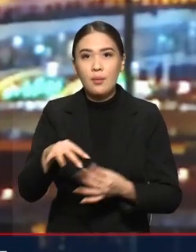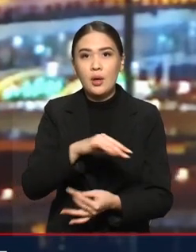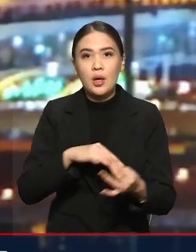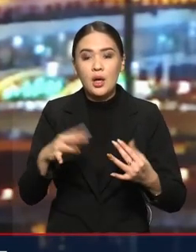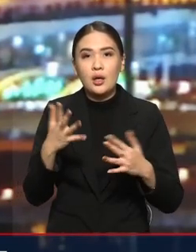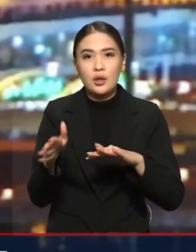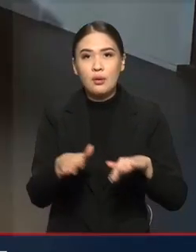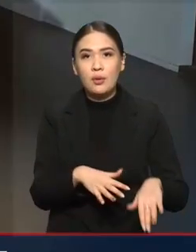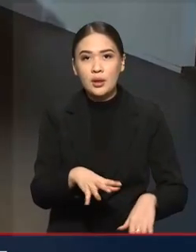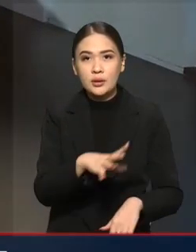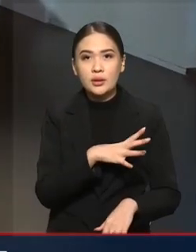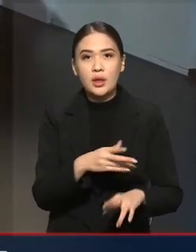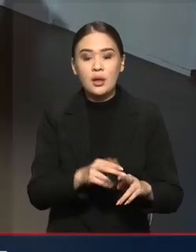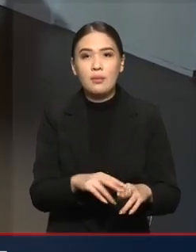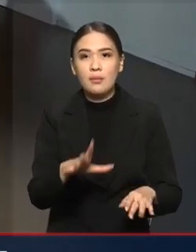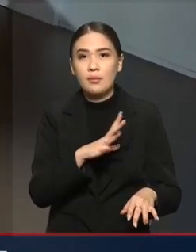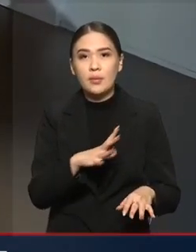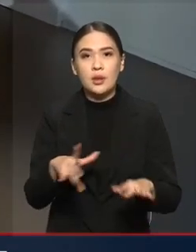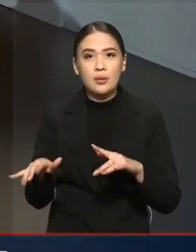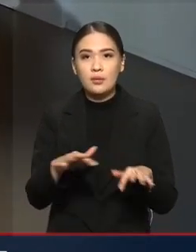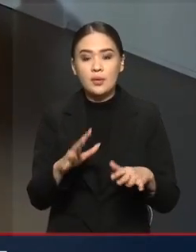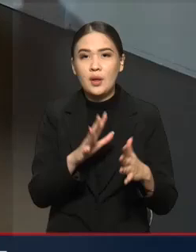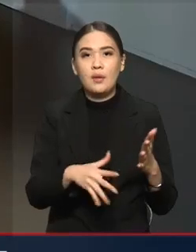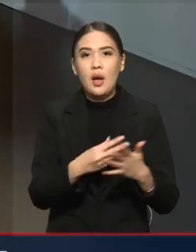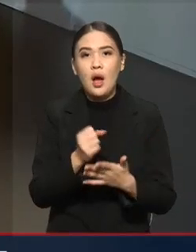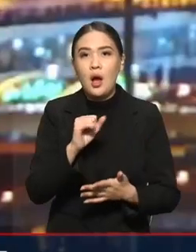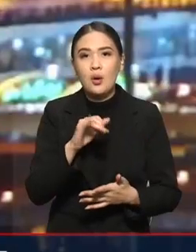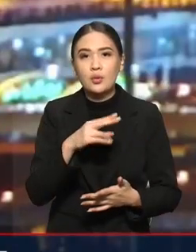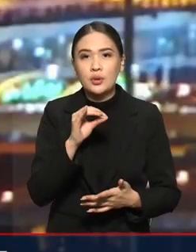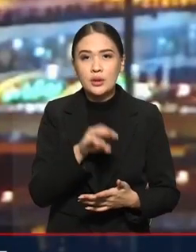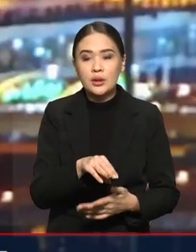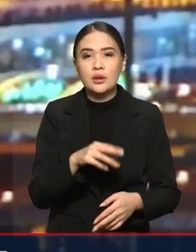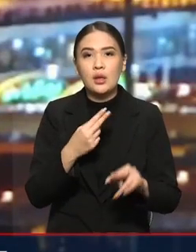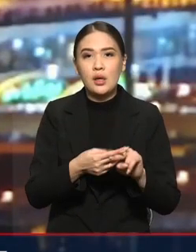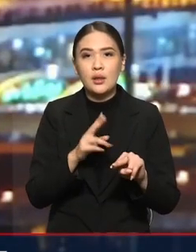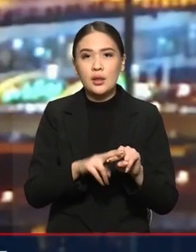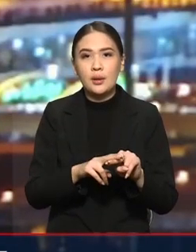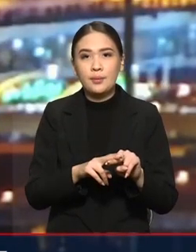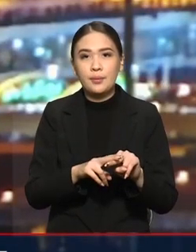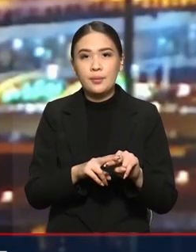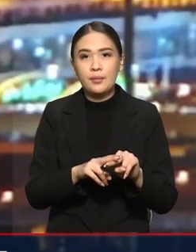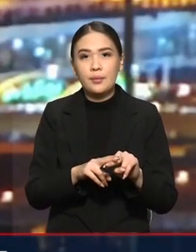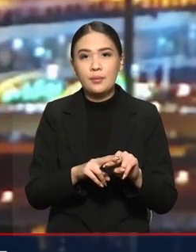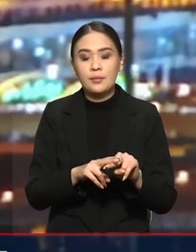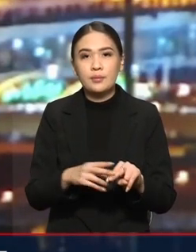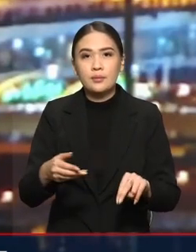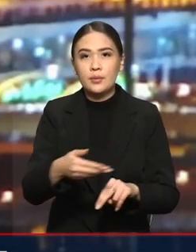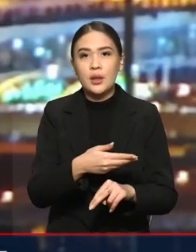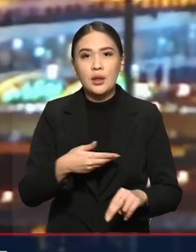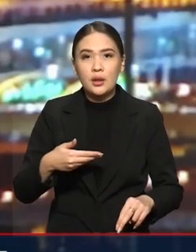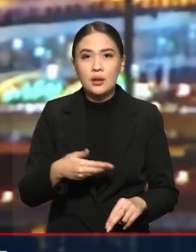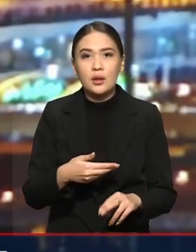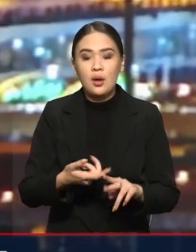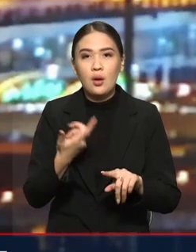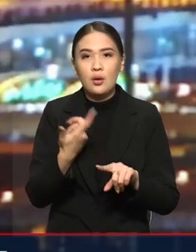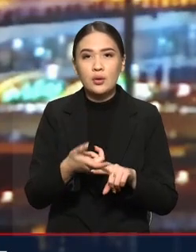Была проведена мы провели финансовый аудит технический аудит Мы